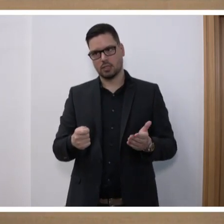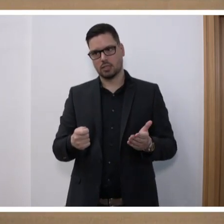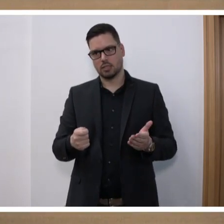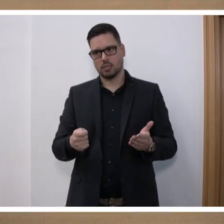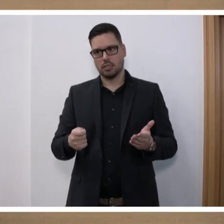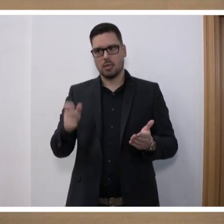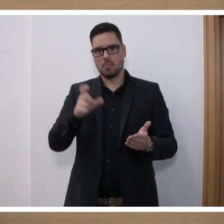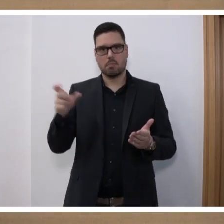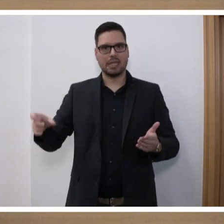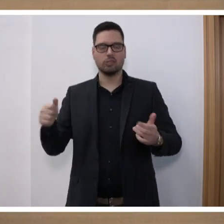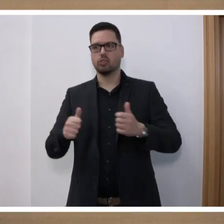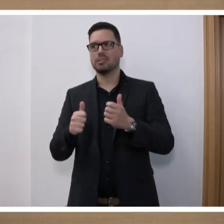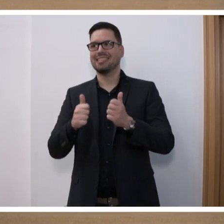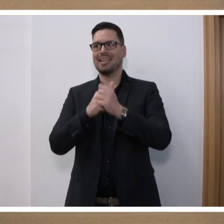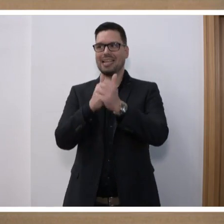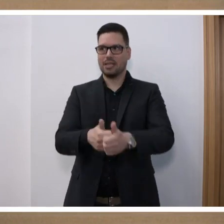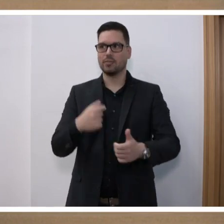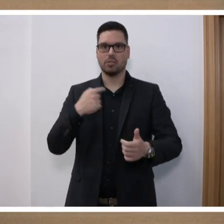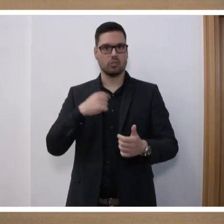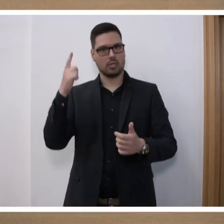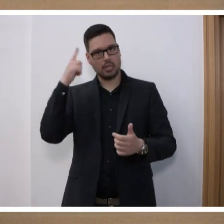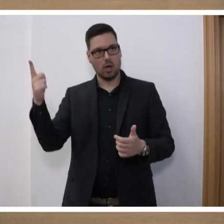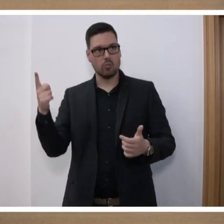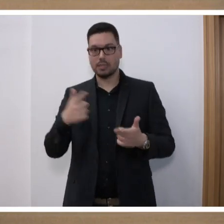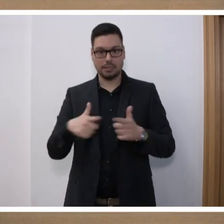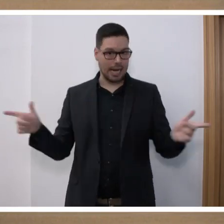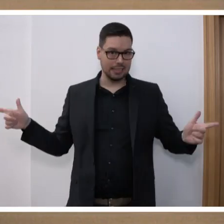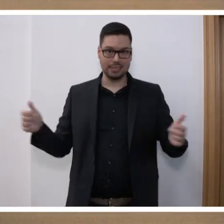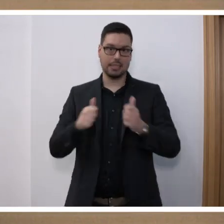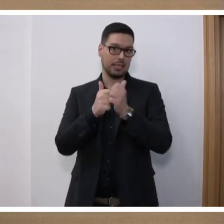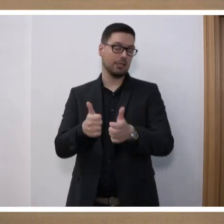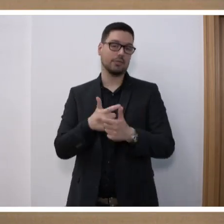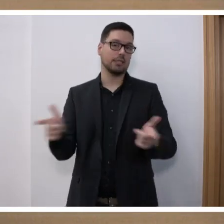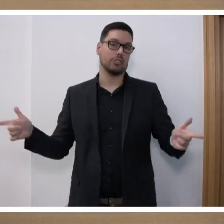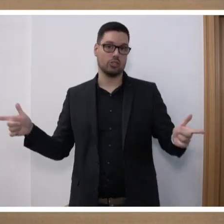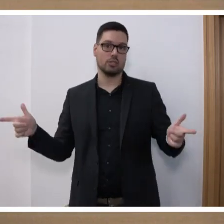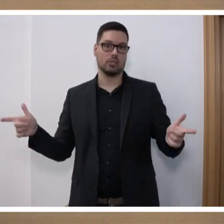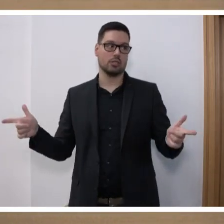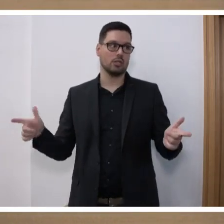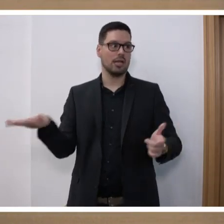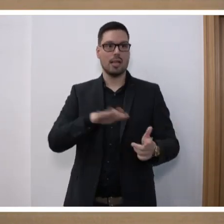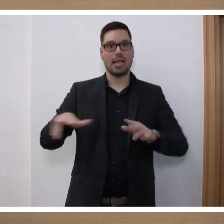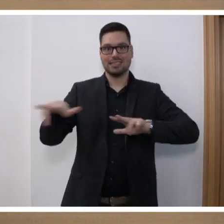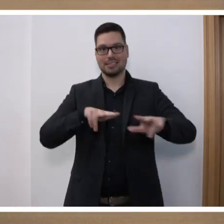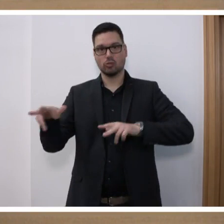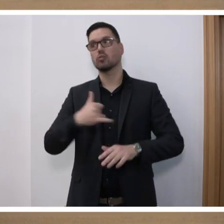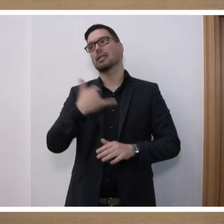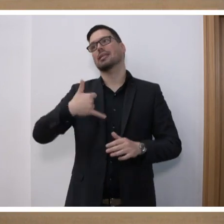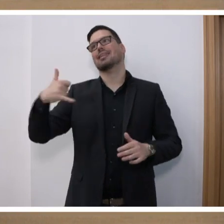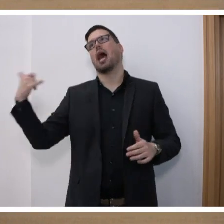Menschen hilft. Und ich glaube an der Stelle nicht, denn die Landesregierung, sie tut schon seit